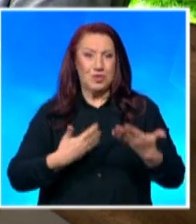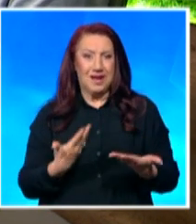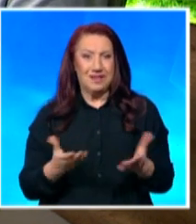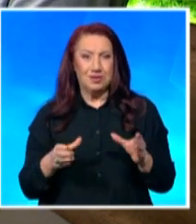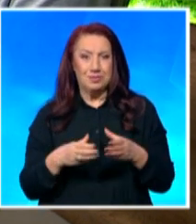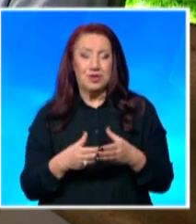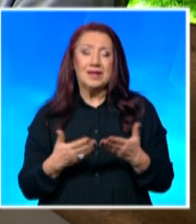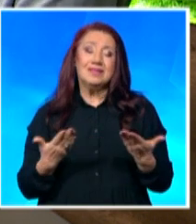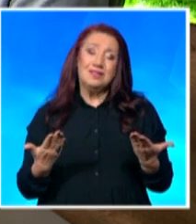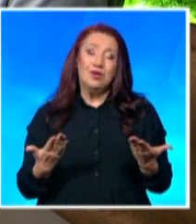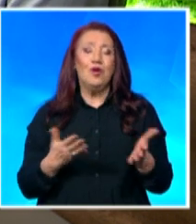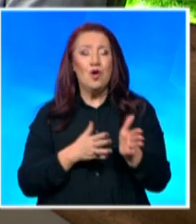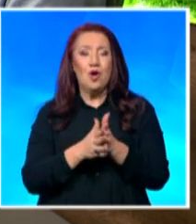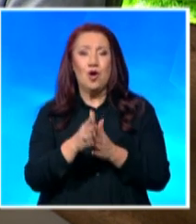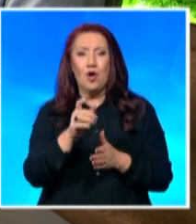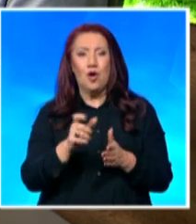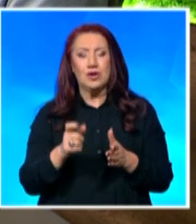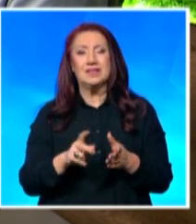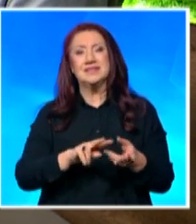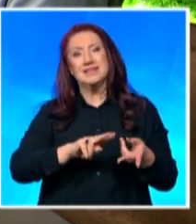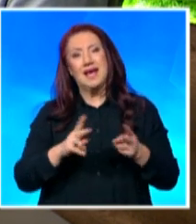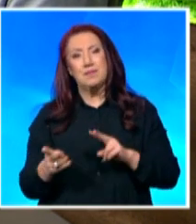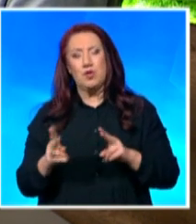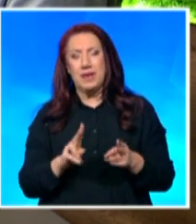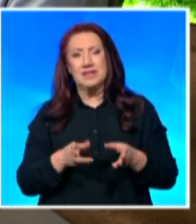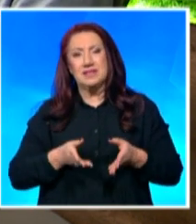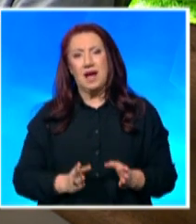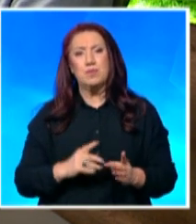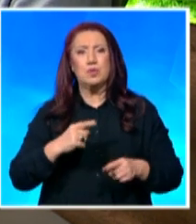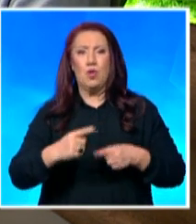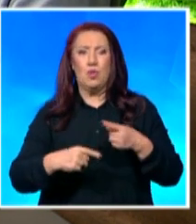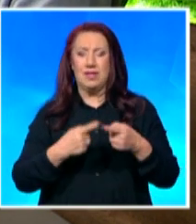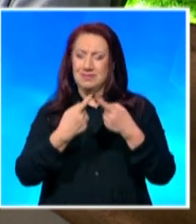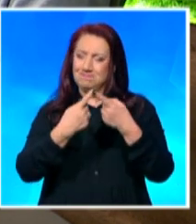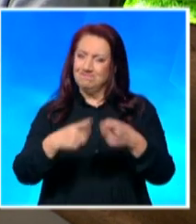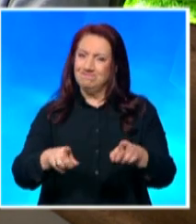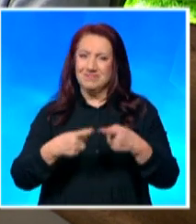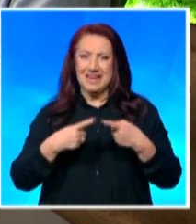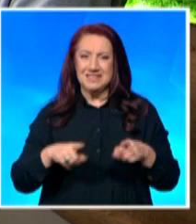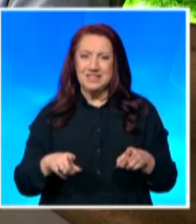променят, хората се променят, поколенията са различни. И цялото това нещо според мен не е